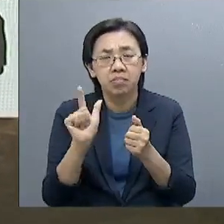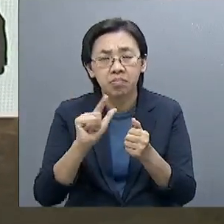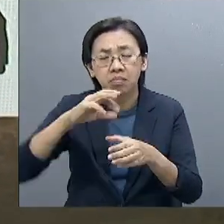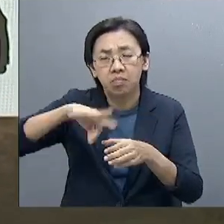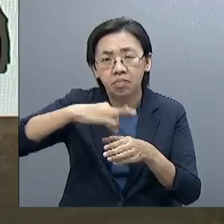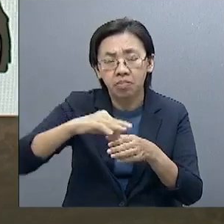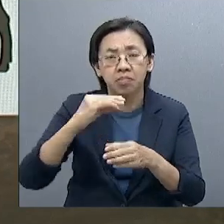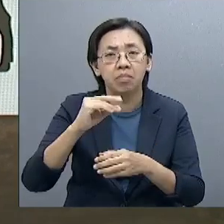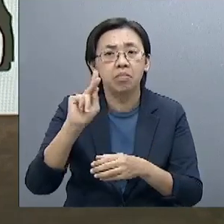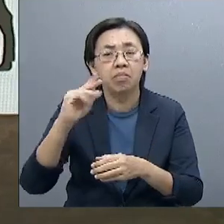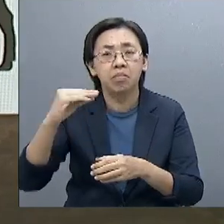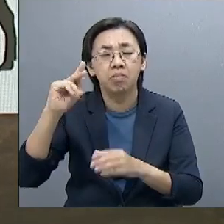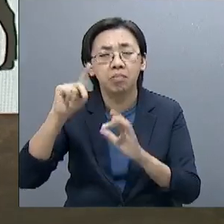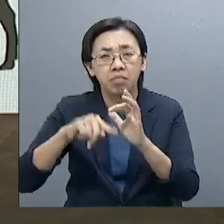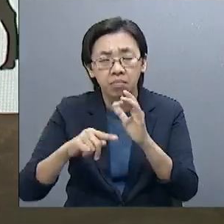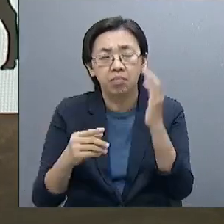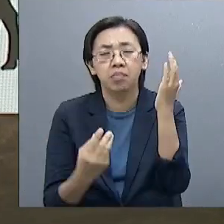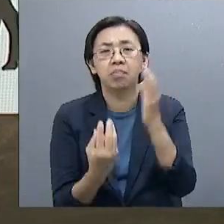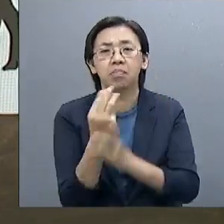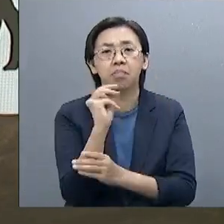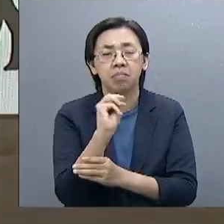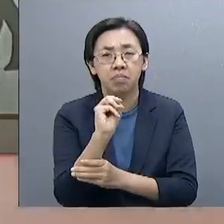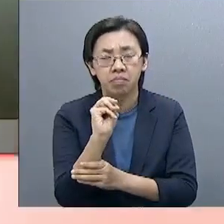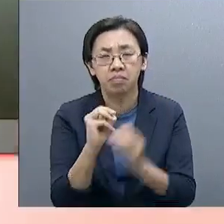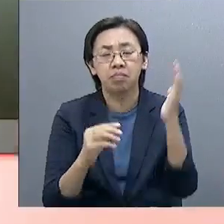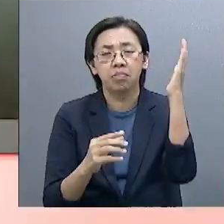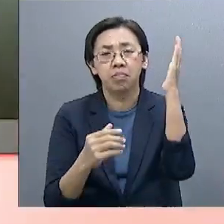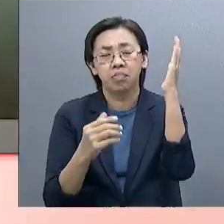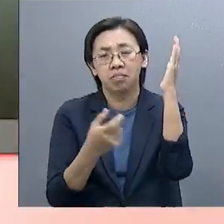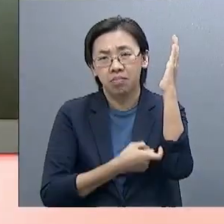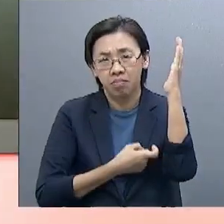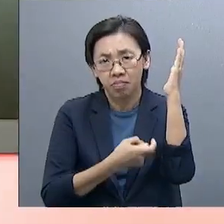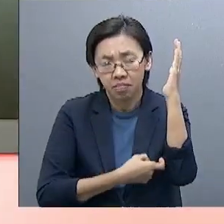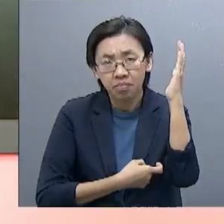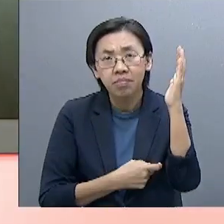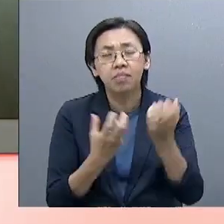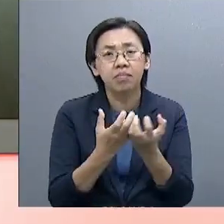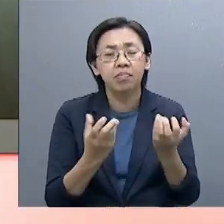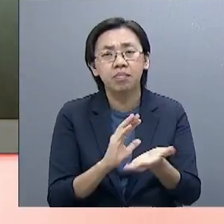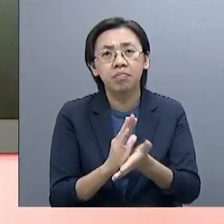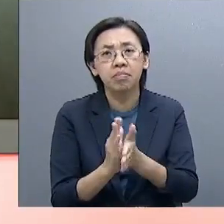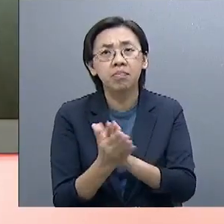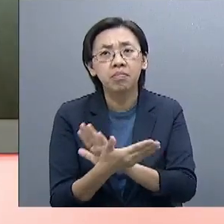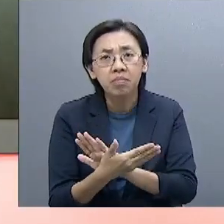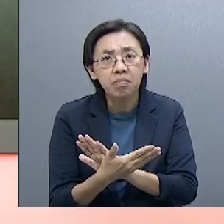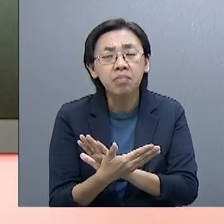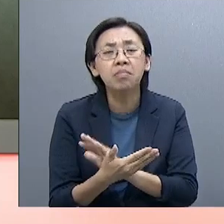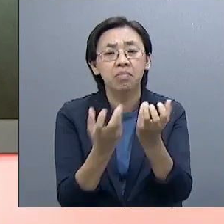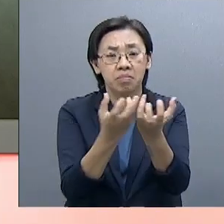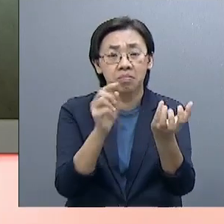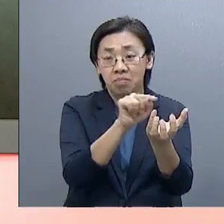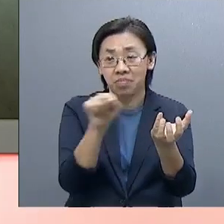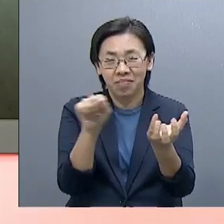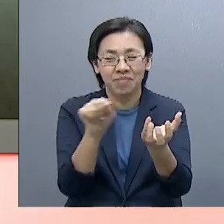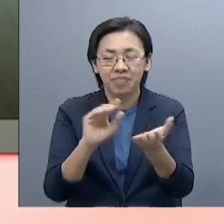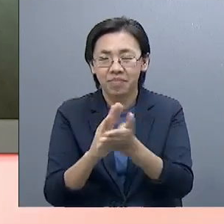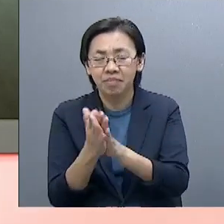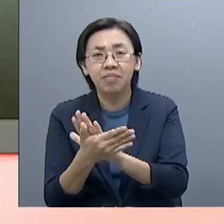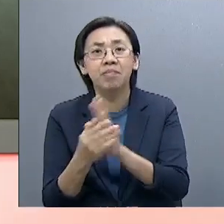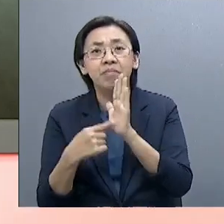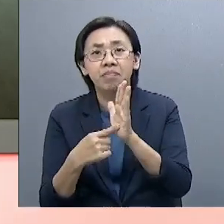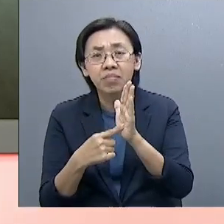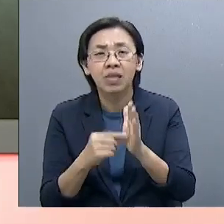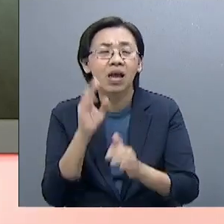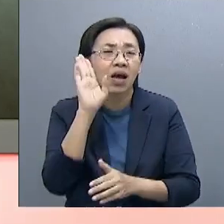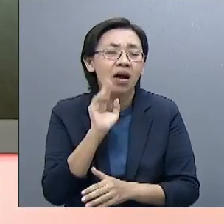กโก้ไม้และยางพาราและยังรวมถึงผลิตภัณฑ์แปรรูปที่ผลิตจากสินค้าเหล่านี้อย่างเช่นช็อกโก